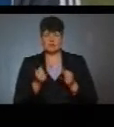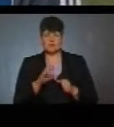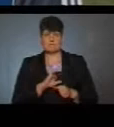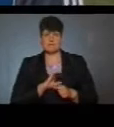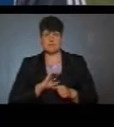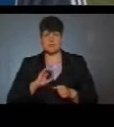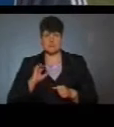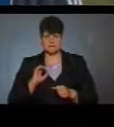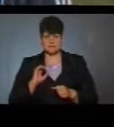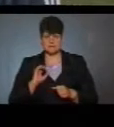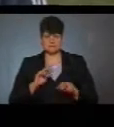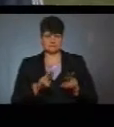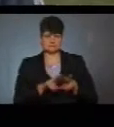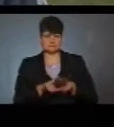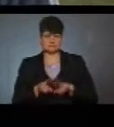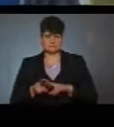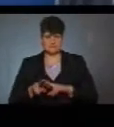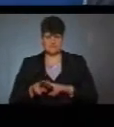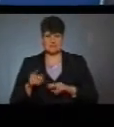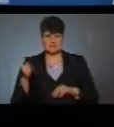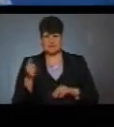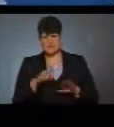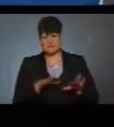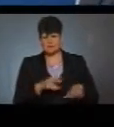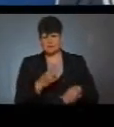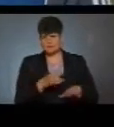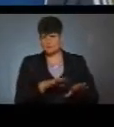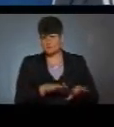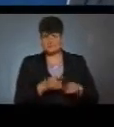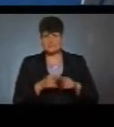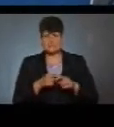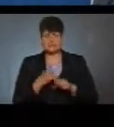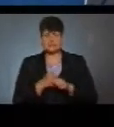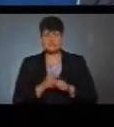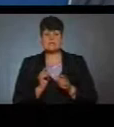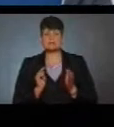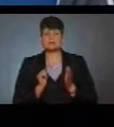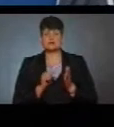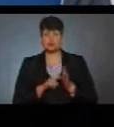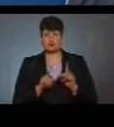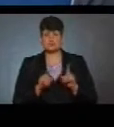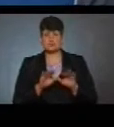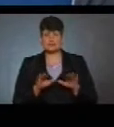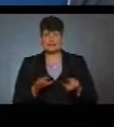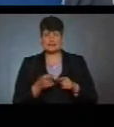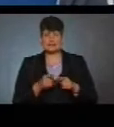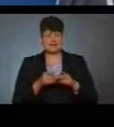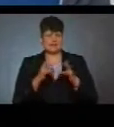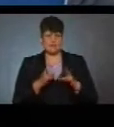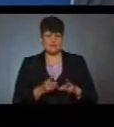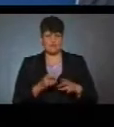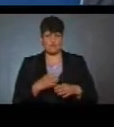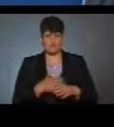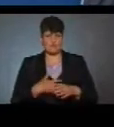медаль. Ну, однаково, тобто що за перше місце, що за друге. Це робиться з метою, щоб дітей десь на цьому етапі не травмувати,